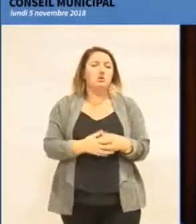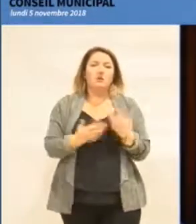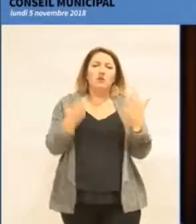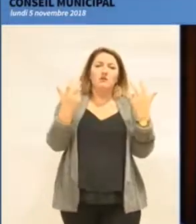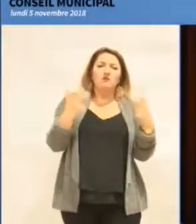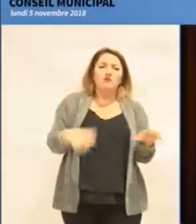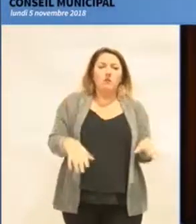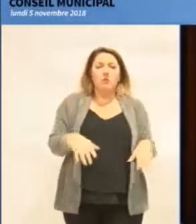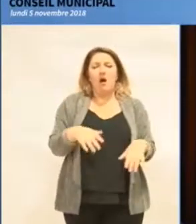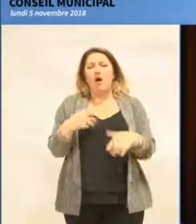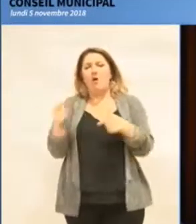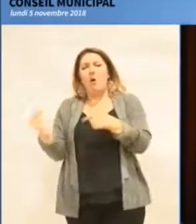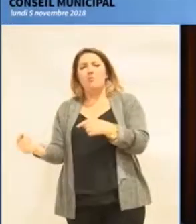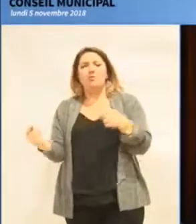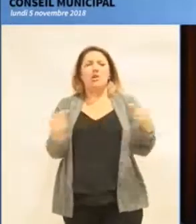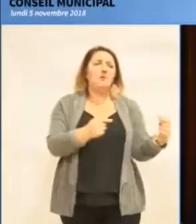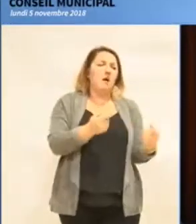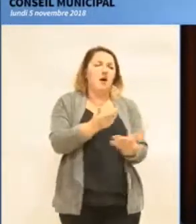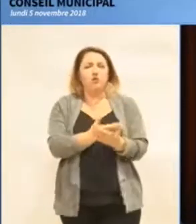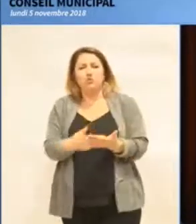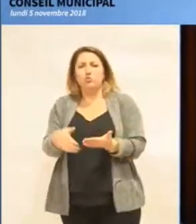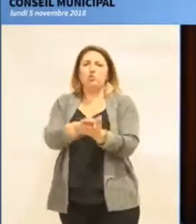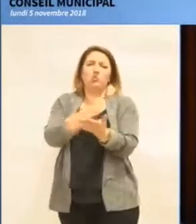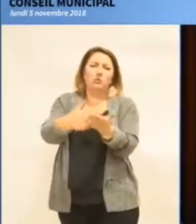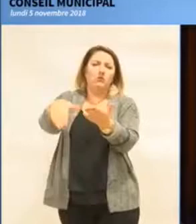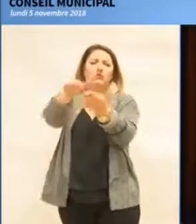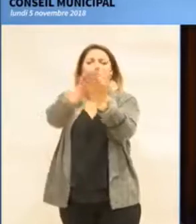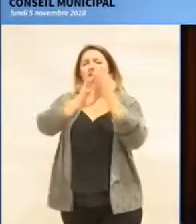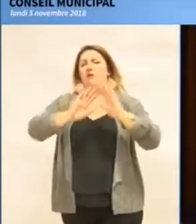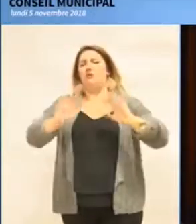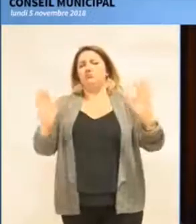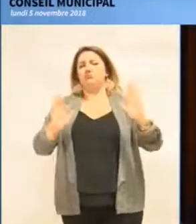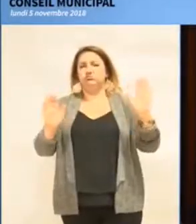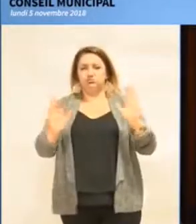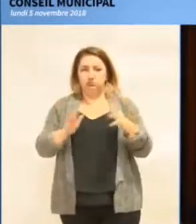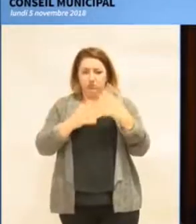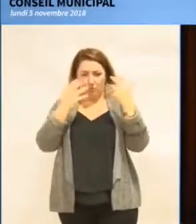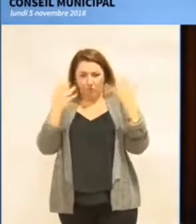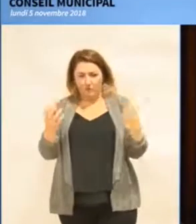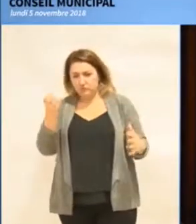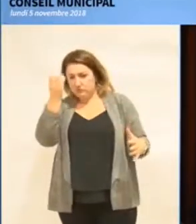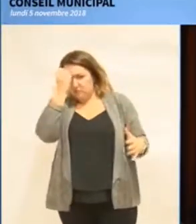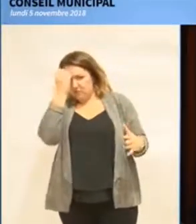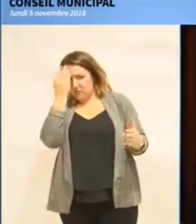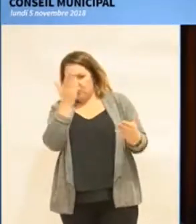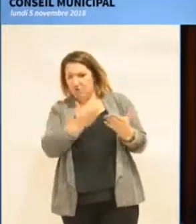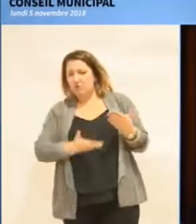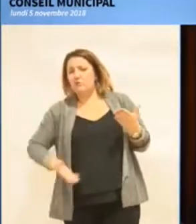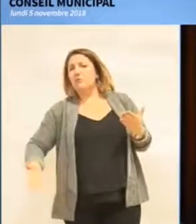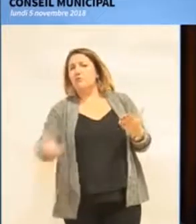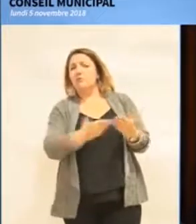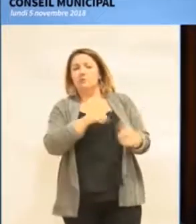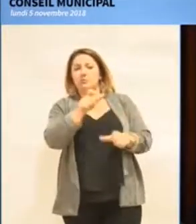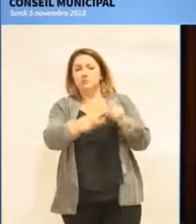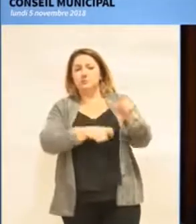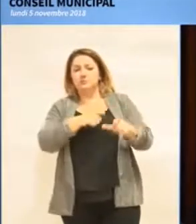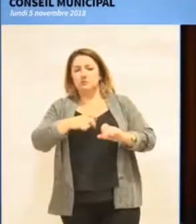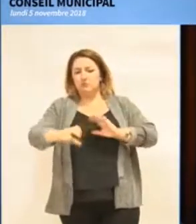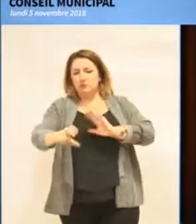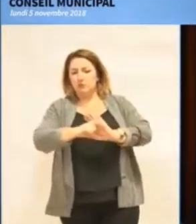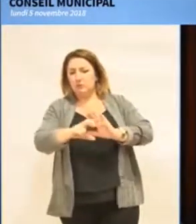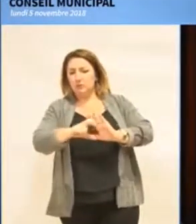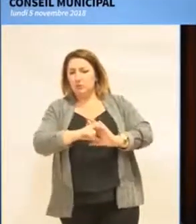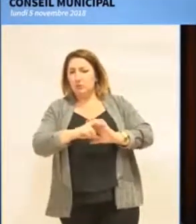surenchère permanente et nous souhaitons voir comment les Grenoblois peuvent être rassurés et